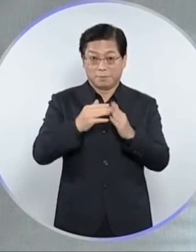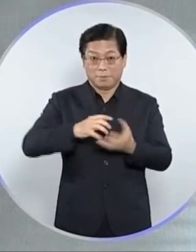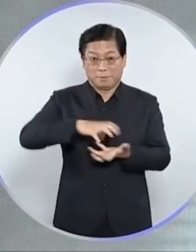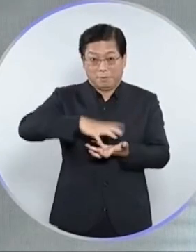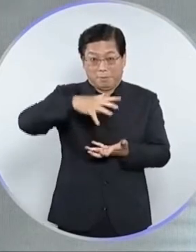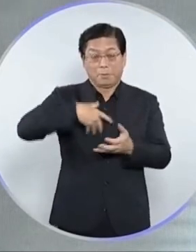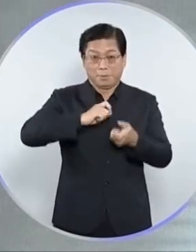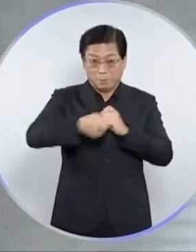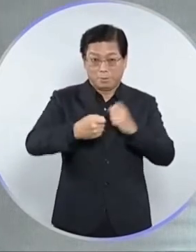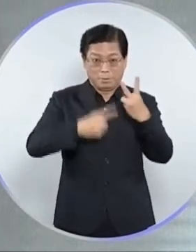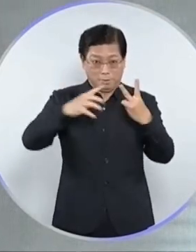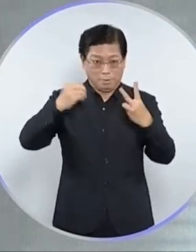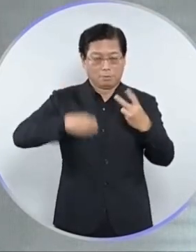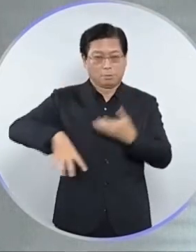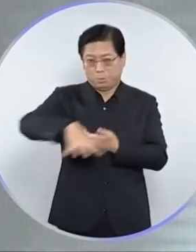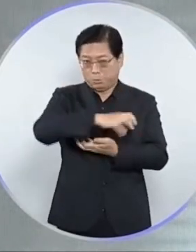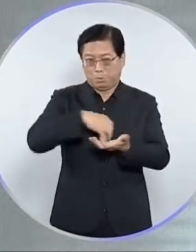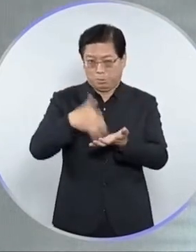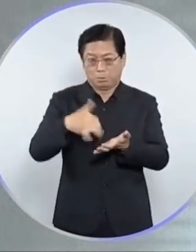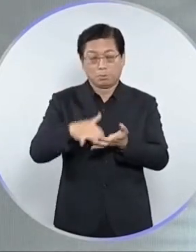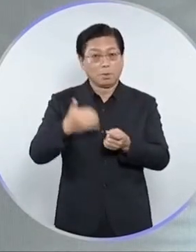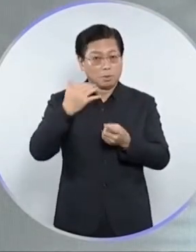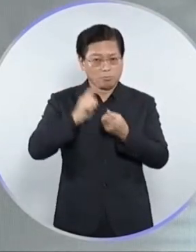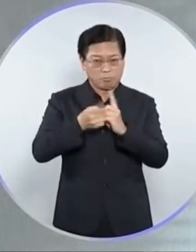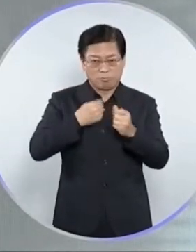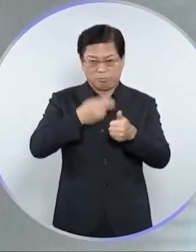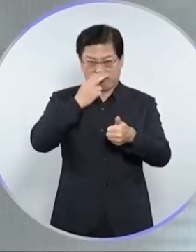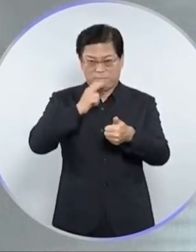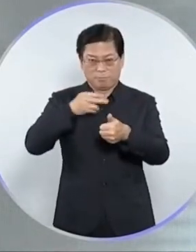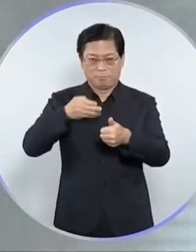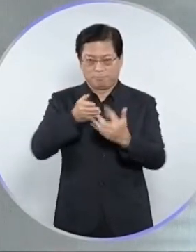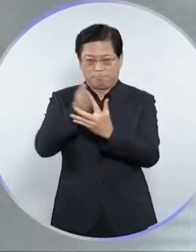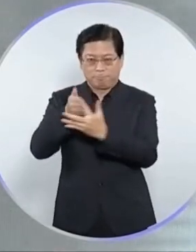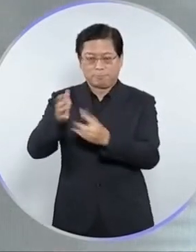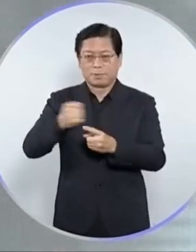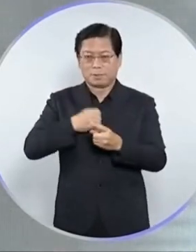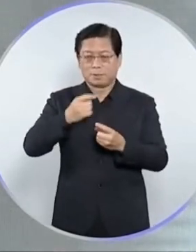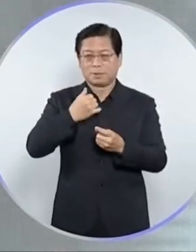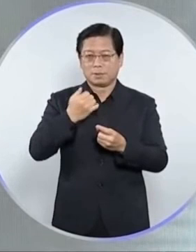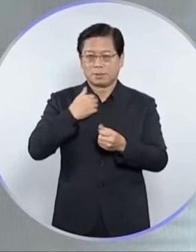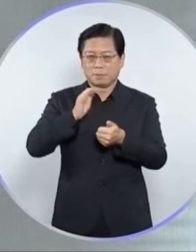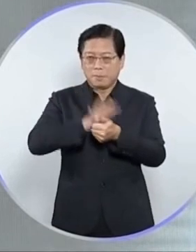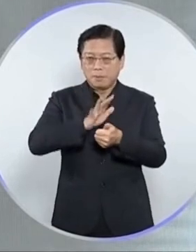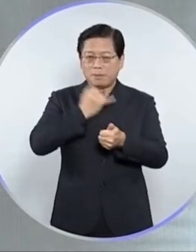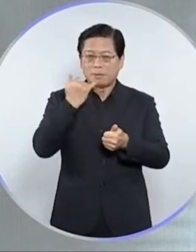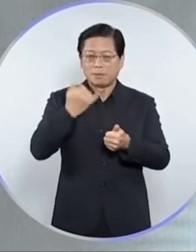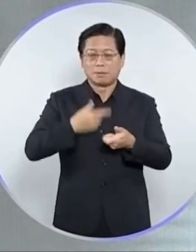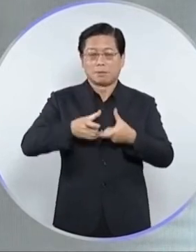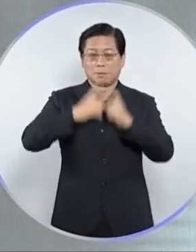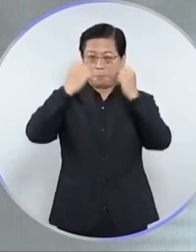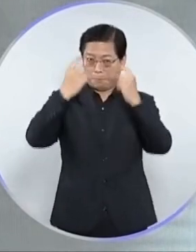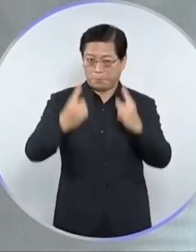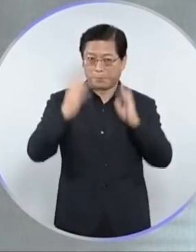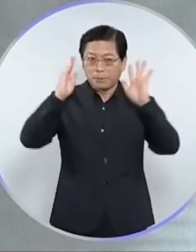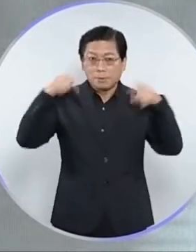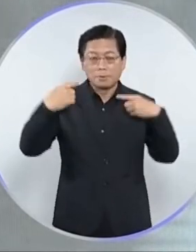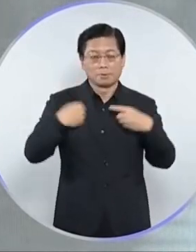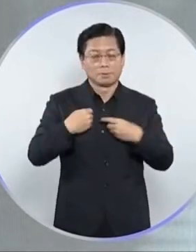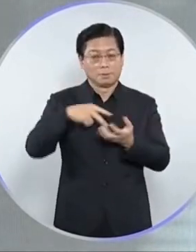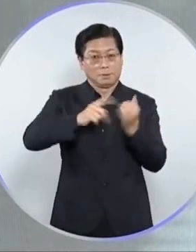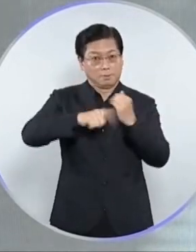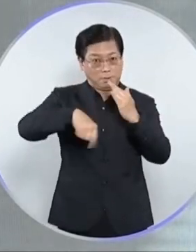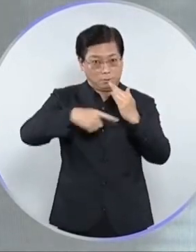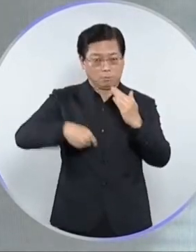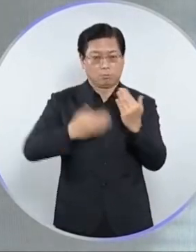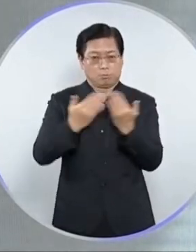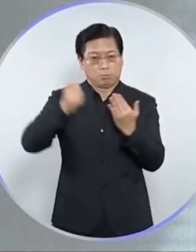户，就是要遏止恶意的炒风。让房价能够趋于正常，这一部分立法院法律也已经